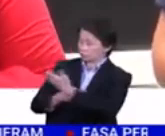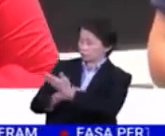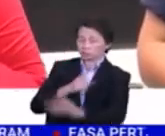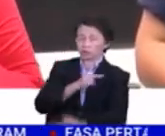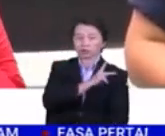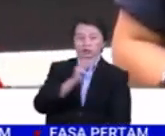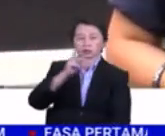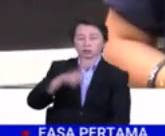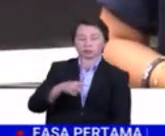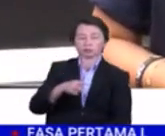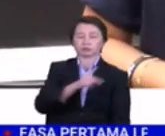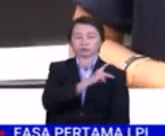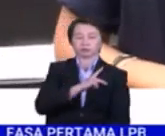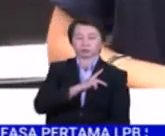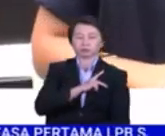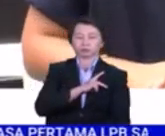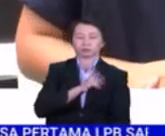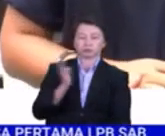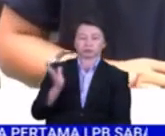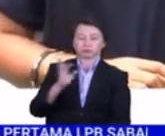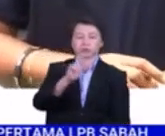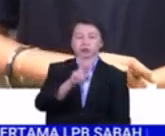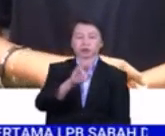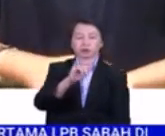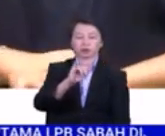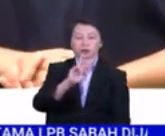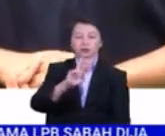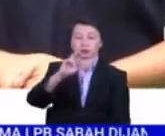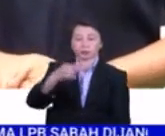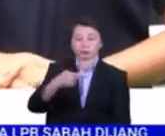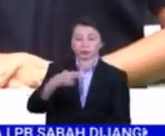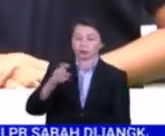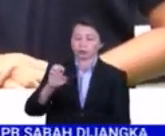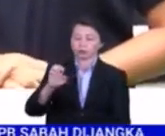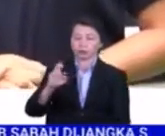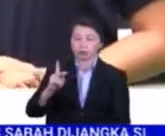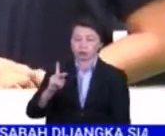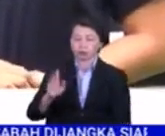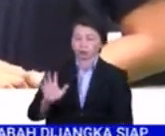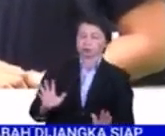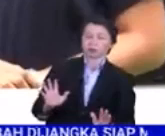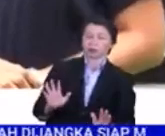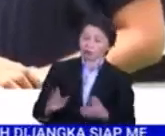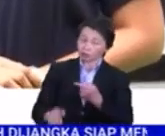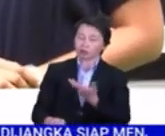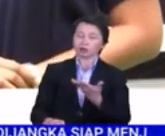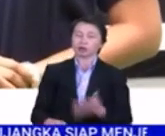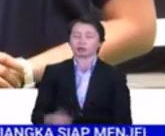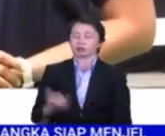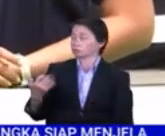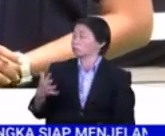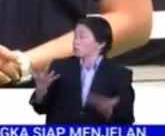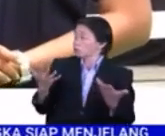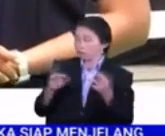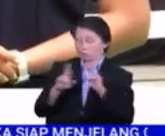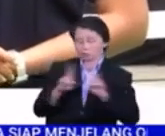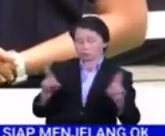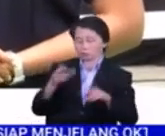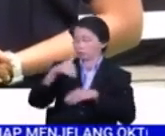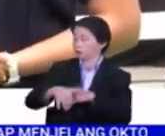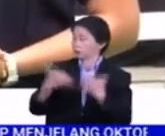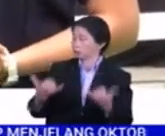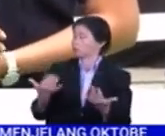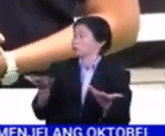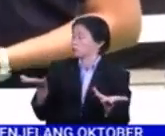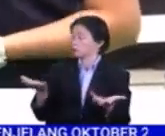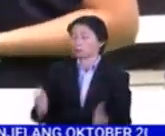sendiri, iaitu Marissa Wembeck. Baik, Puan. Boleh kongsikan mengenai persiapan untuk majlis perasmian pada malam